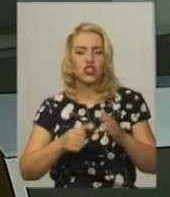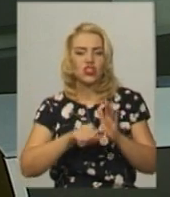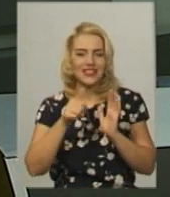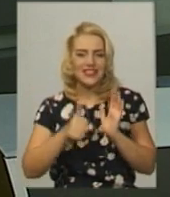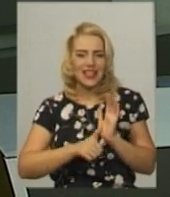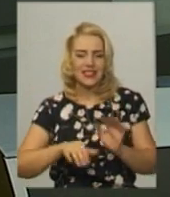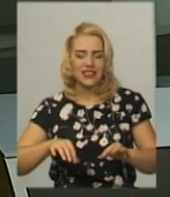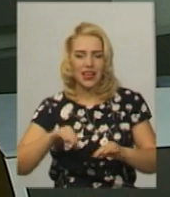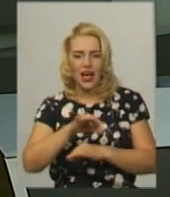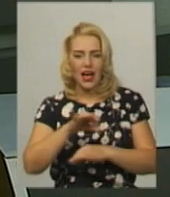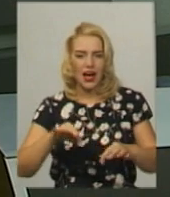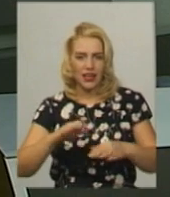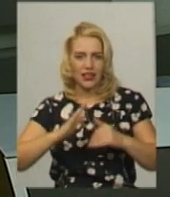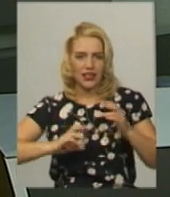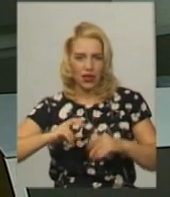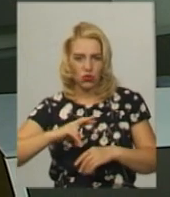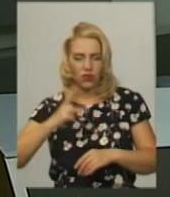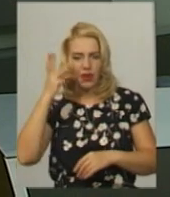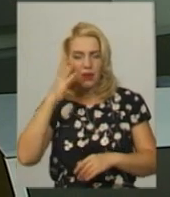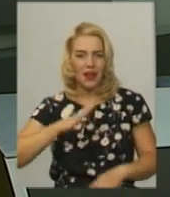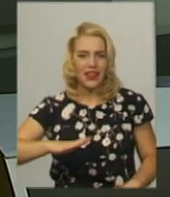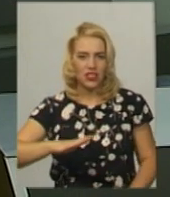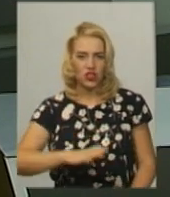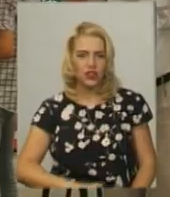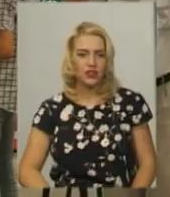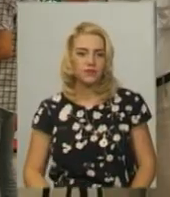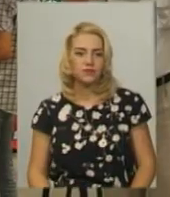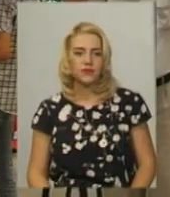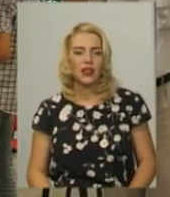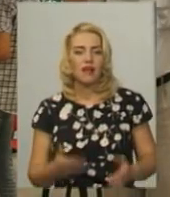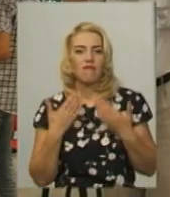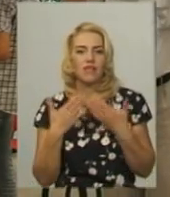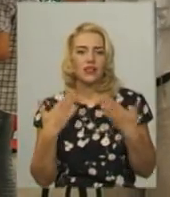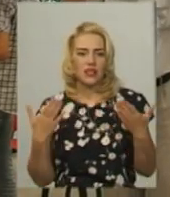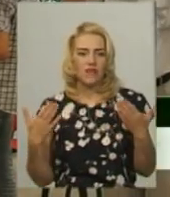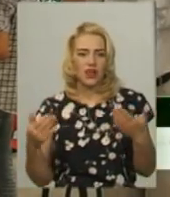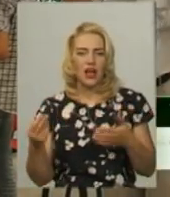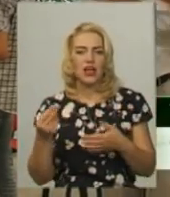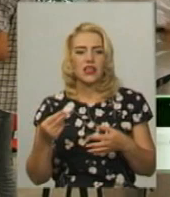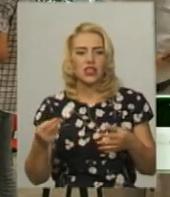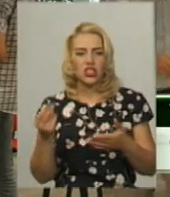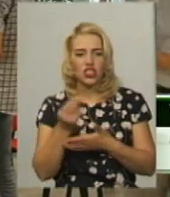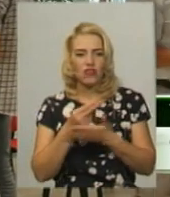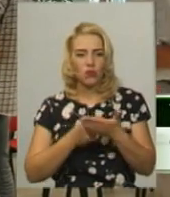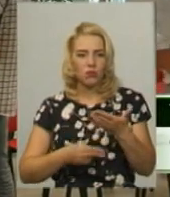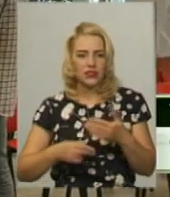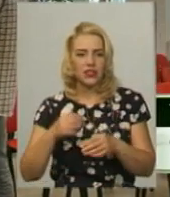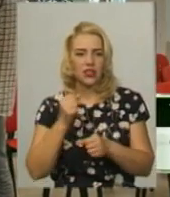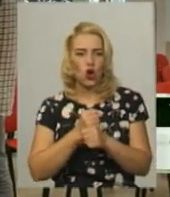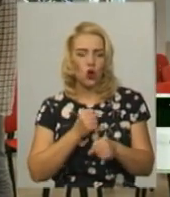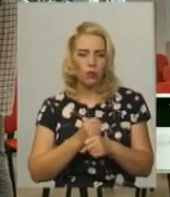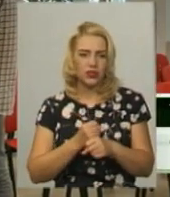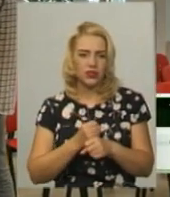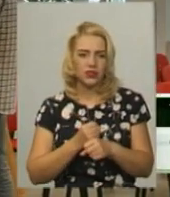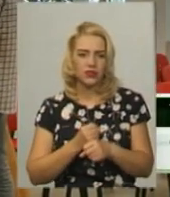Хмельниччини. На виставці побував наш кореспондент Андрій Гуменний. Виставка живописних графічних робіт колег,